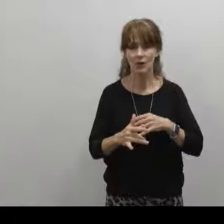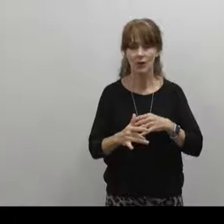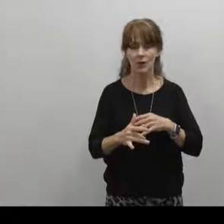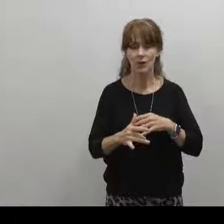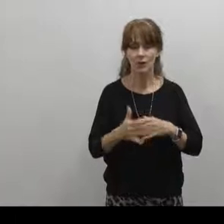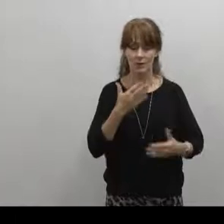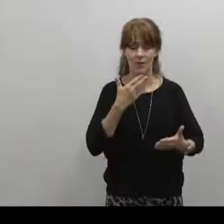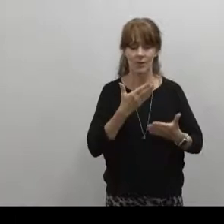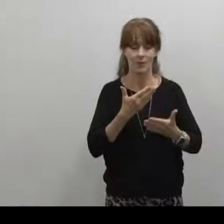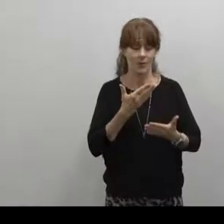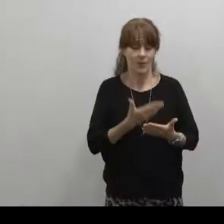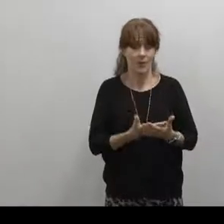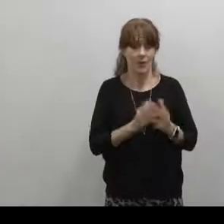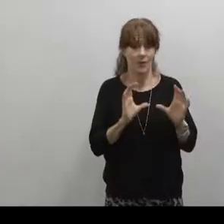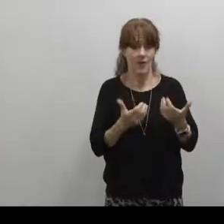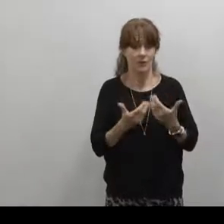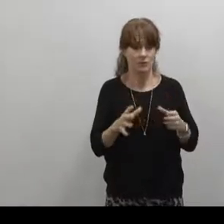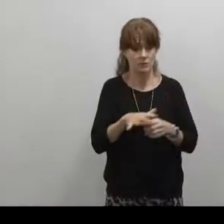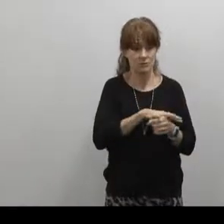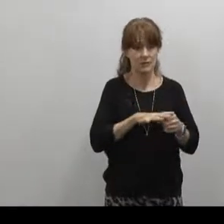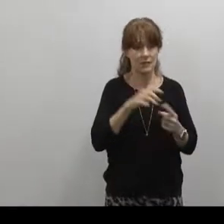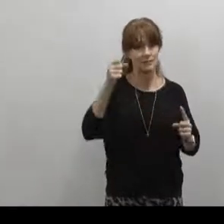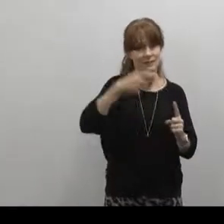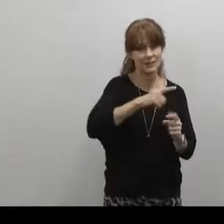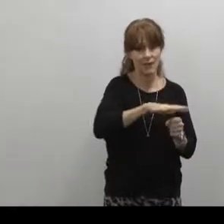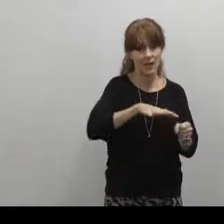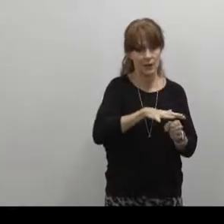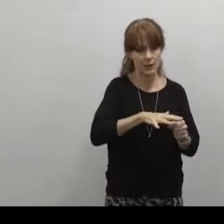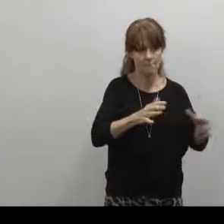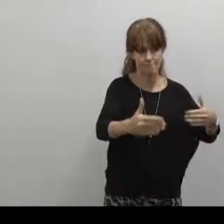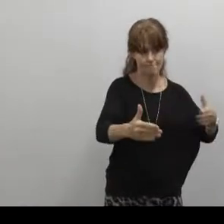miền thằng riêng ở